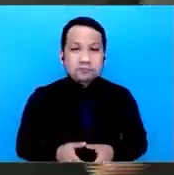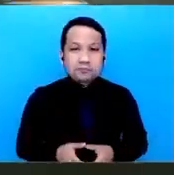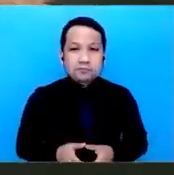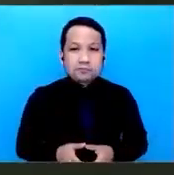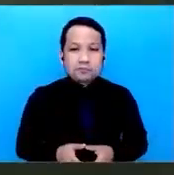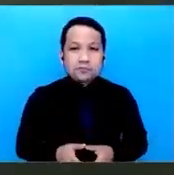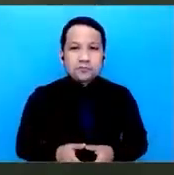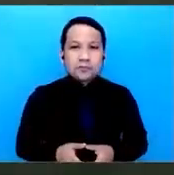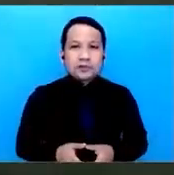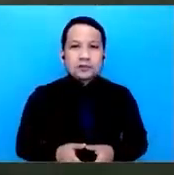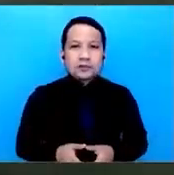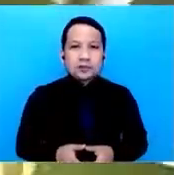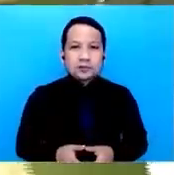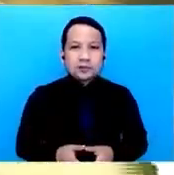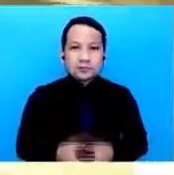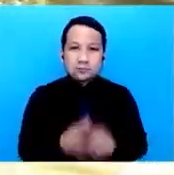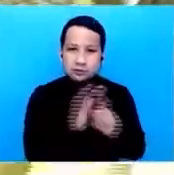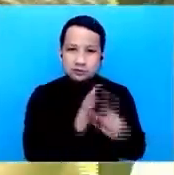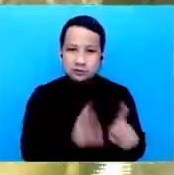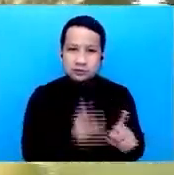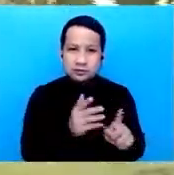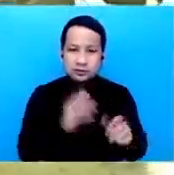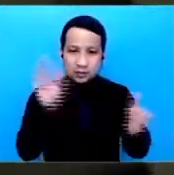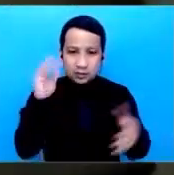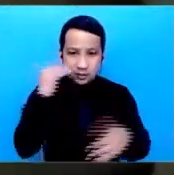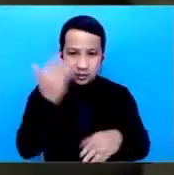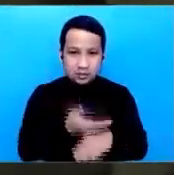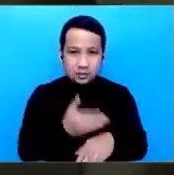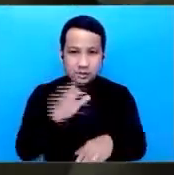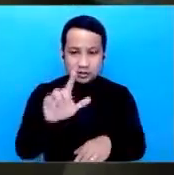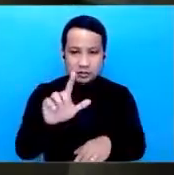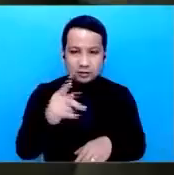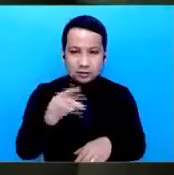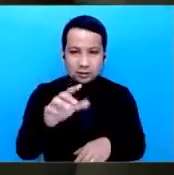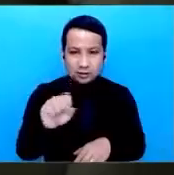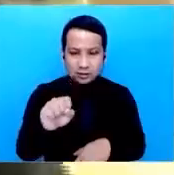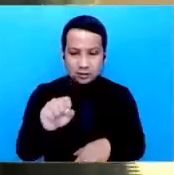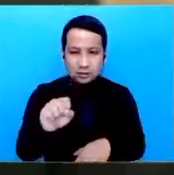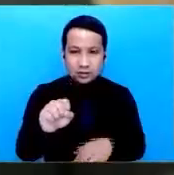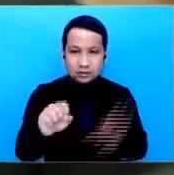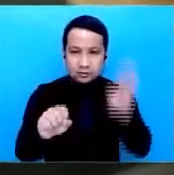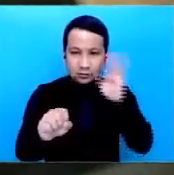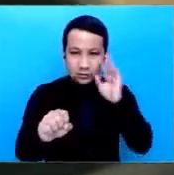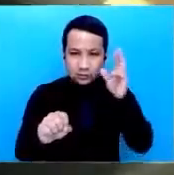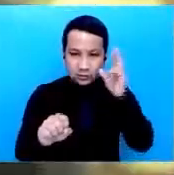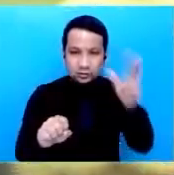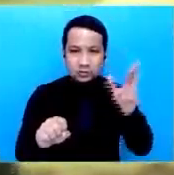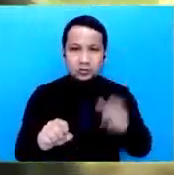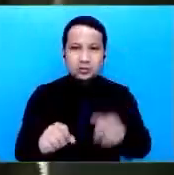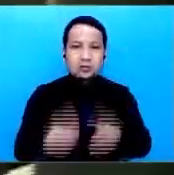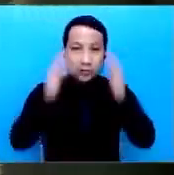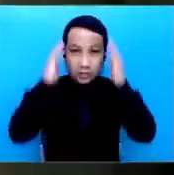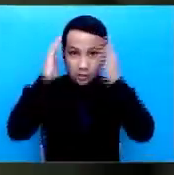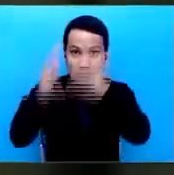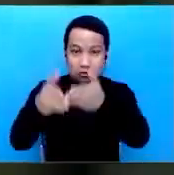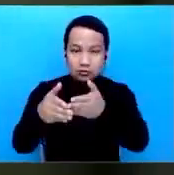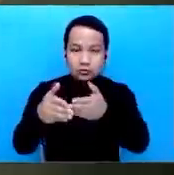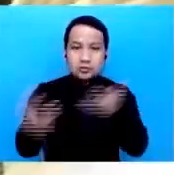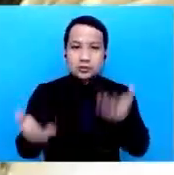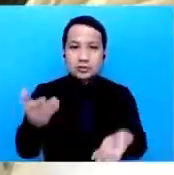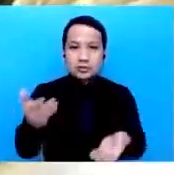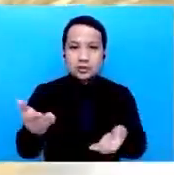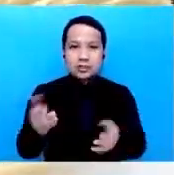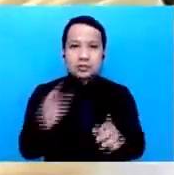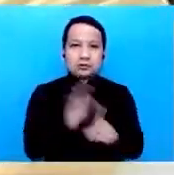Imbis na maging bida ang ikinasal na anak nila ka CMD Chairman at Senator Bong Revilla, natuon ang atensyon ng marami sa mga